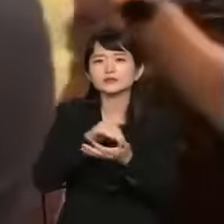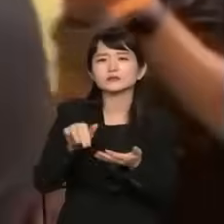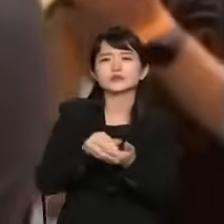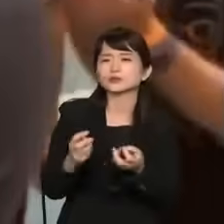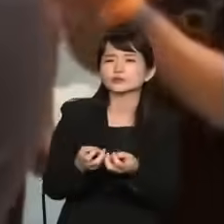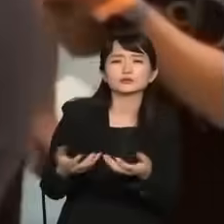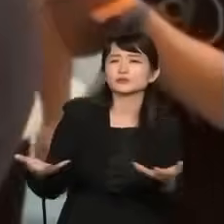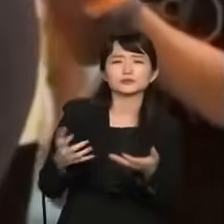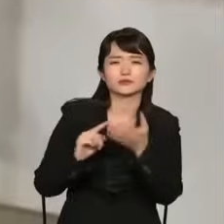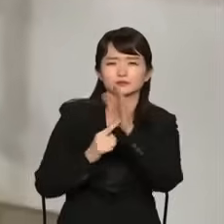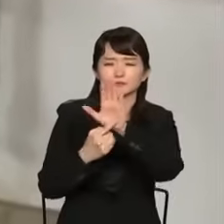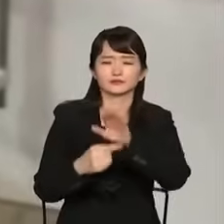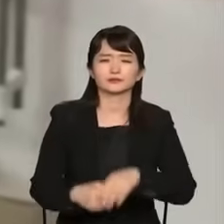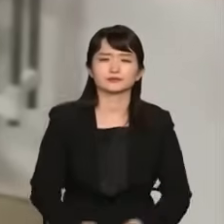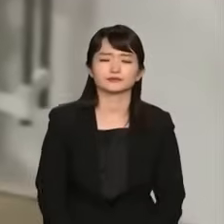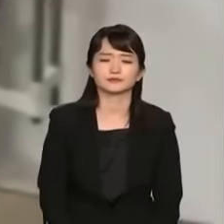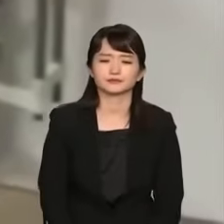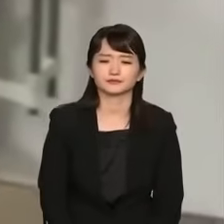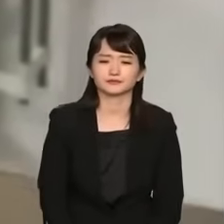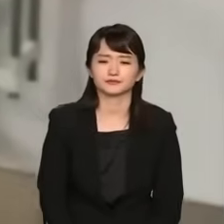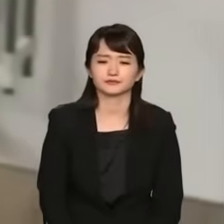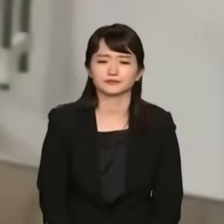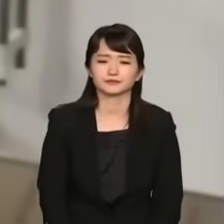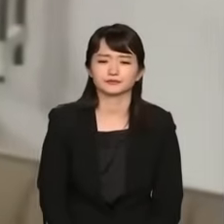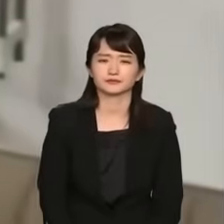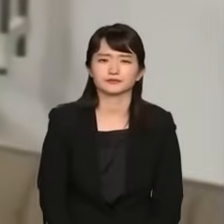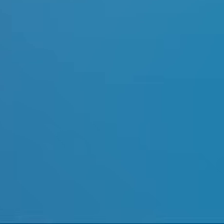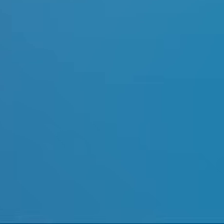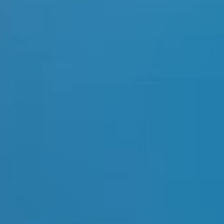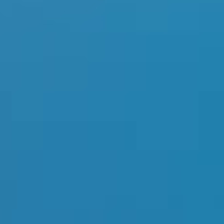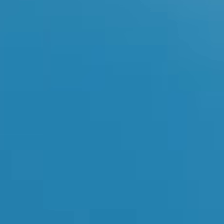불가피했다고 주장했습니다. JTBC 박소연입니다.